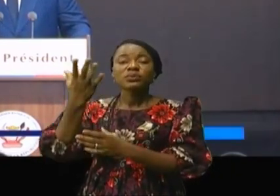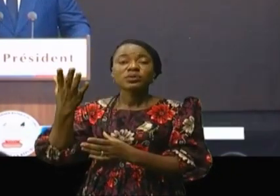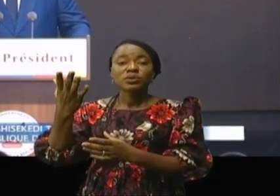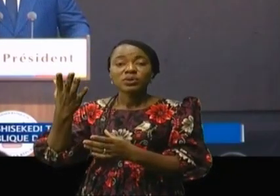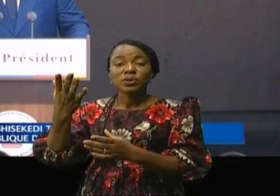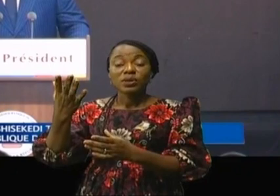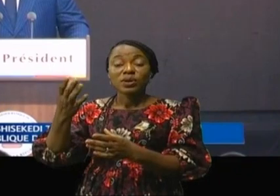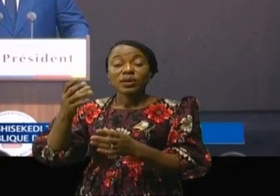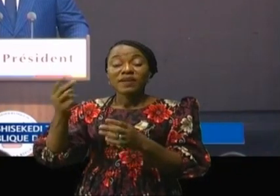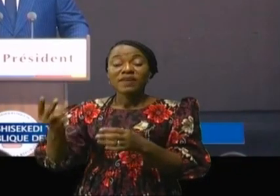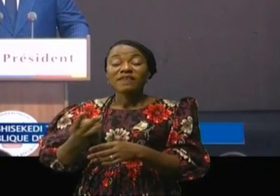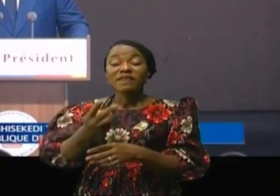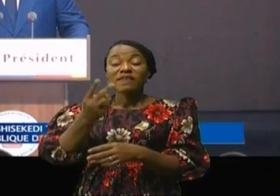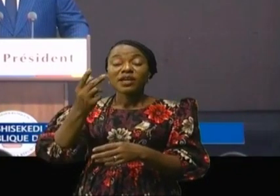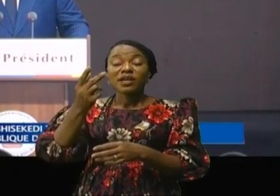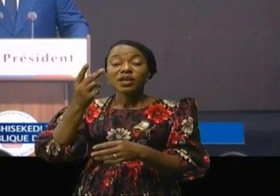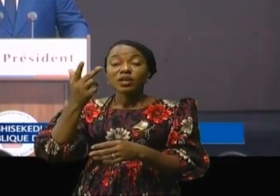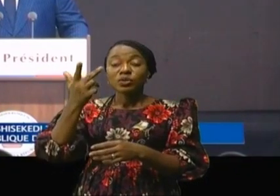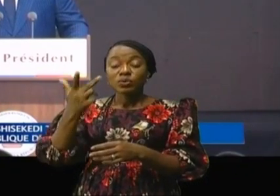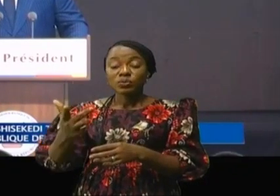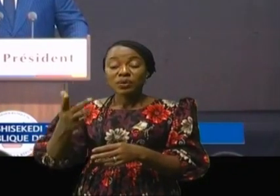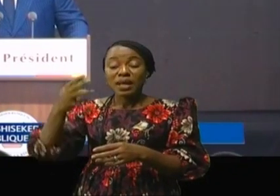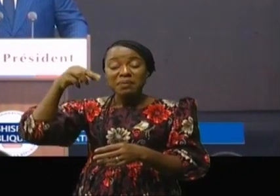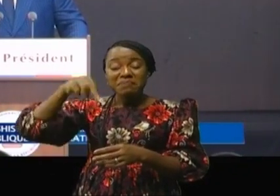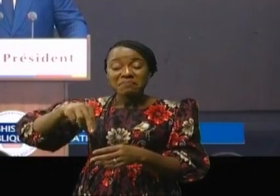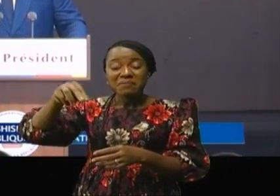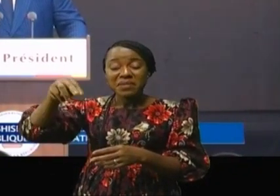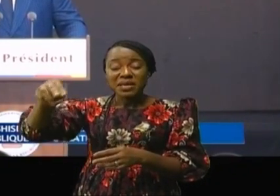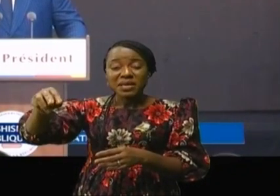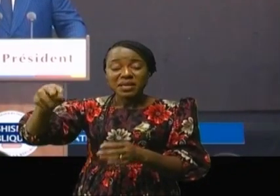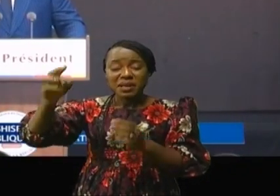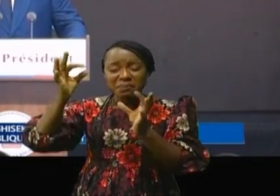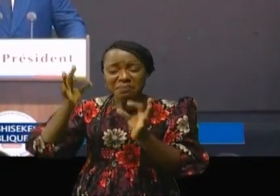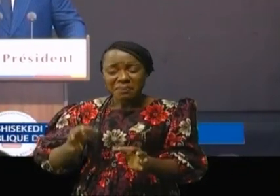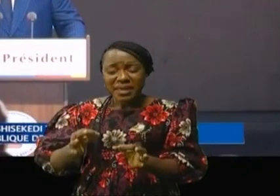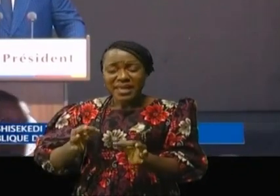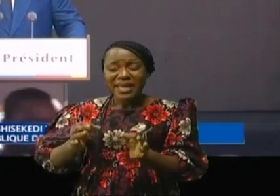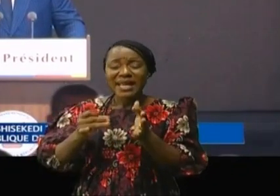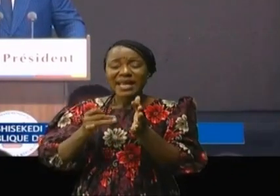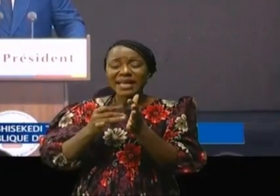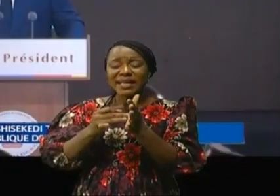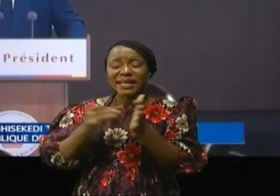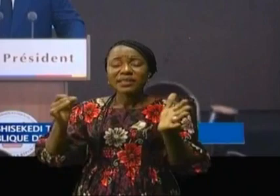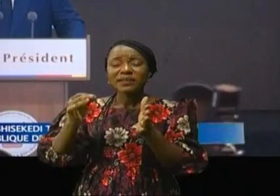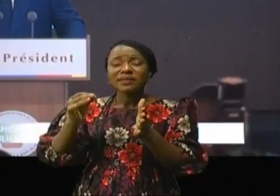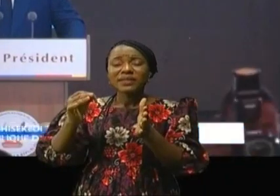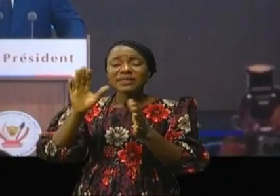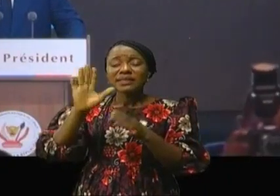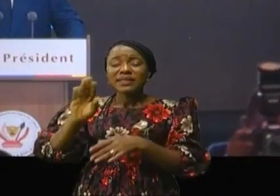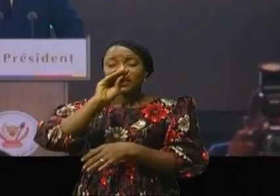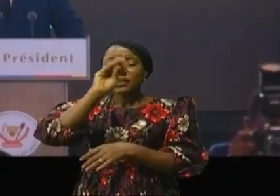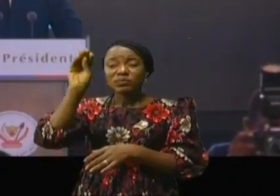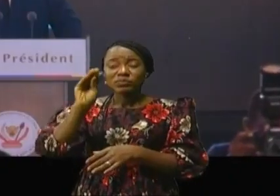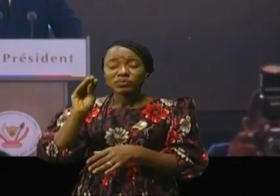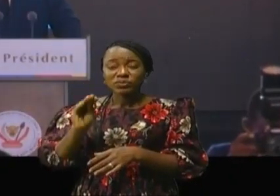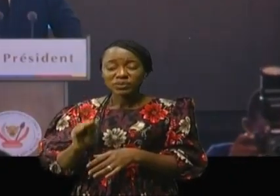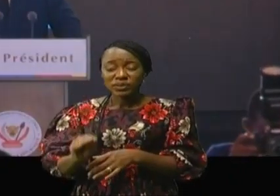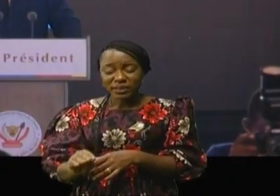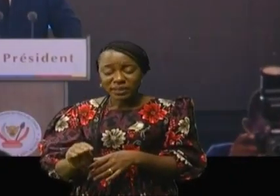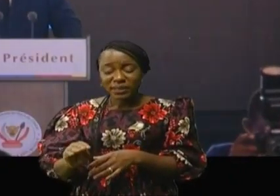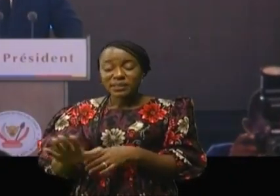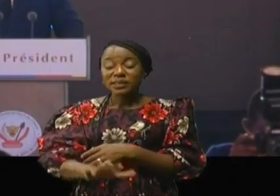d'environ 23 000 barils par jour, alors que 85% du potentiel en hydrocarbures du